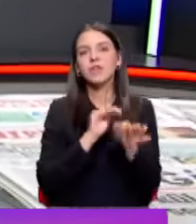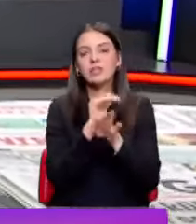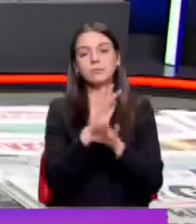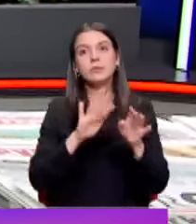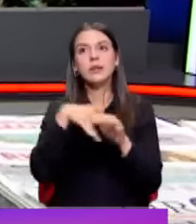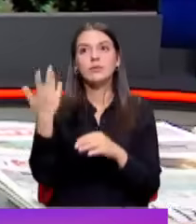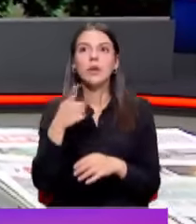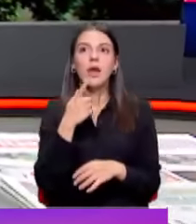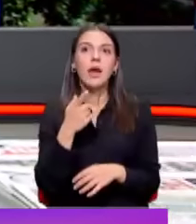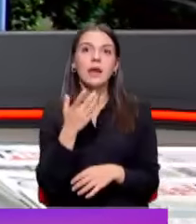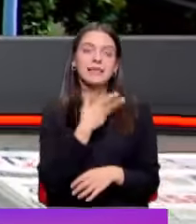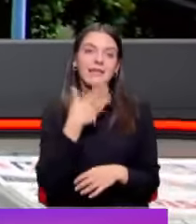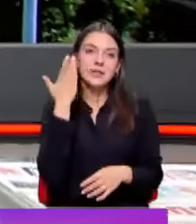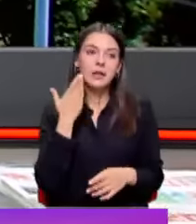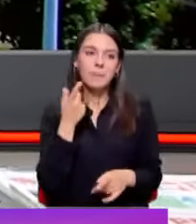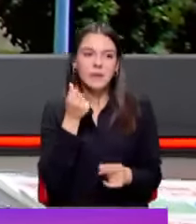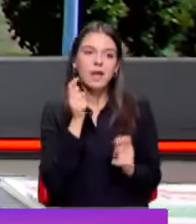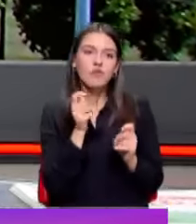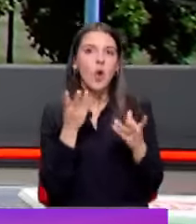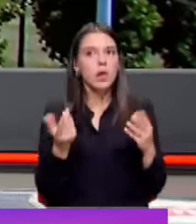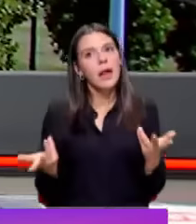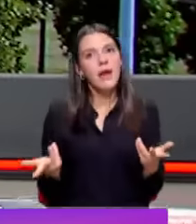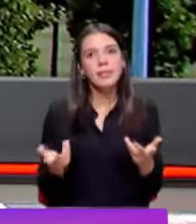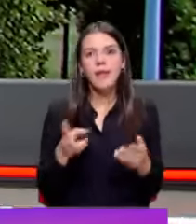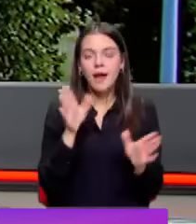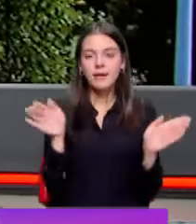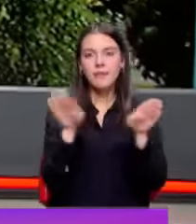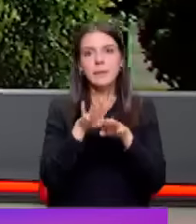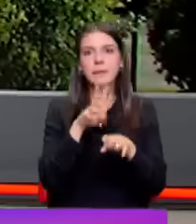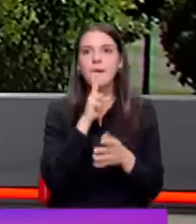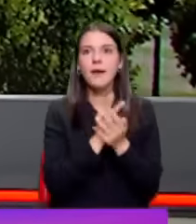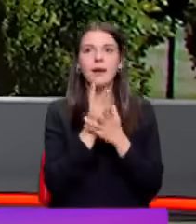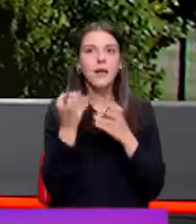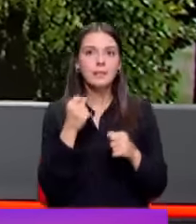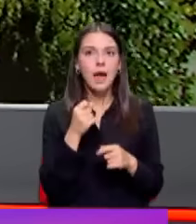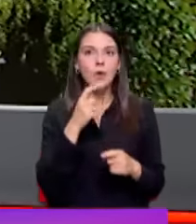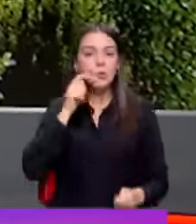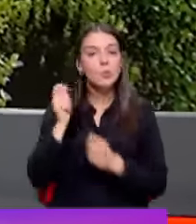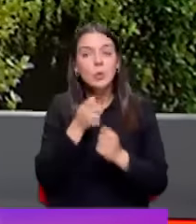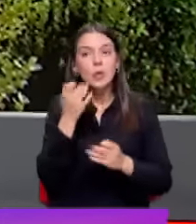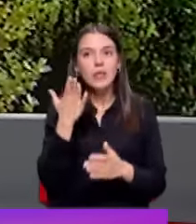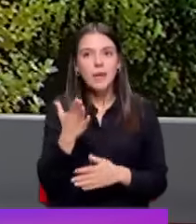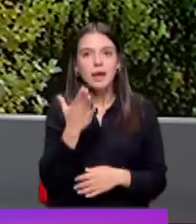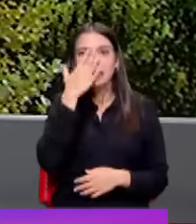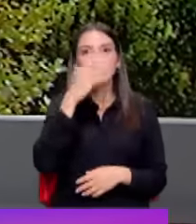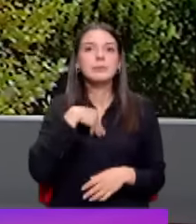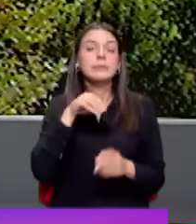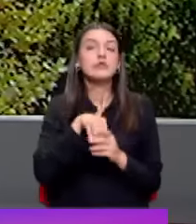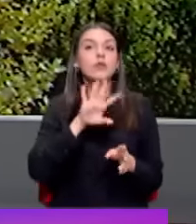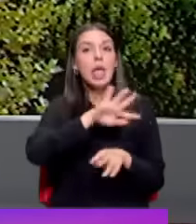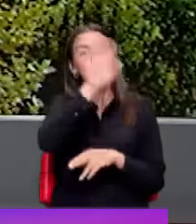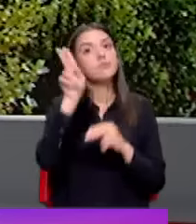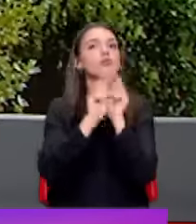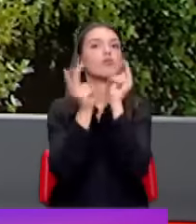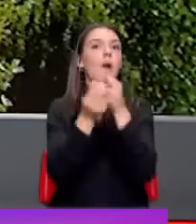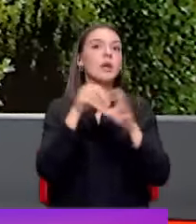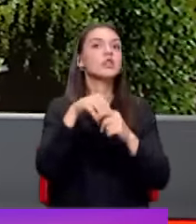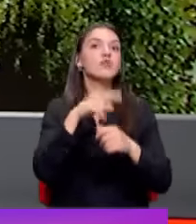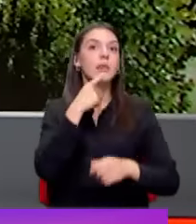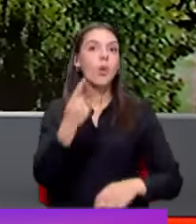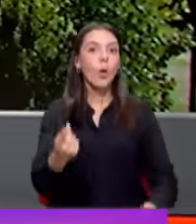sonra sevgili izleyenler. Biraz zor olur herhalde kapanma kararı almak ve uygulatmak. Yani sadece bizim için değil, tüm dünya için